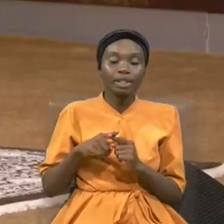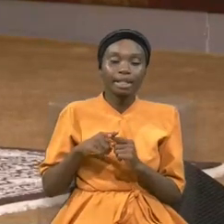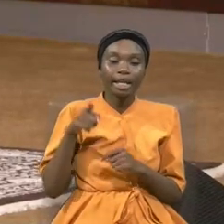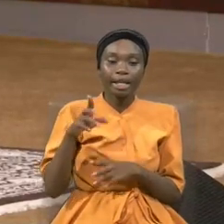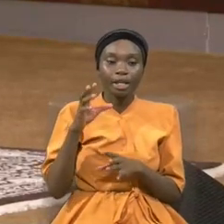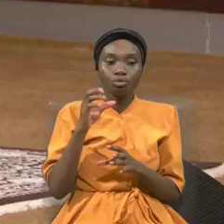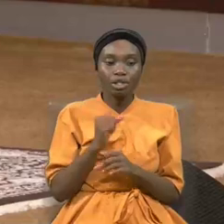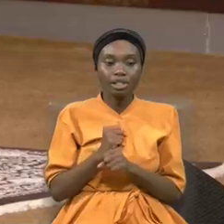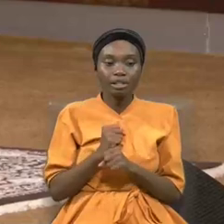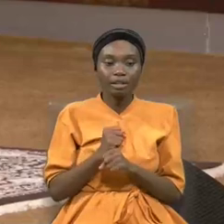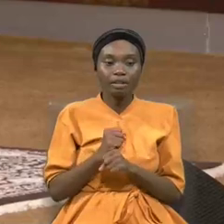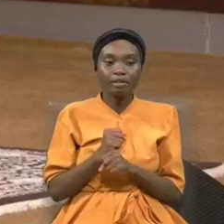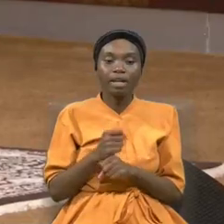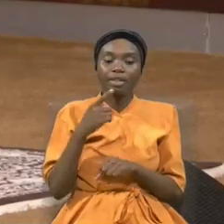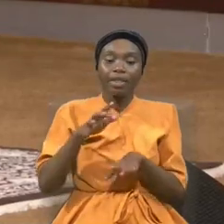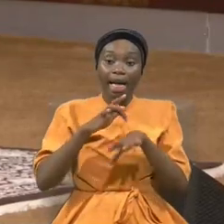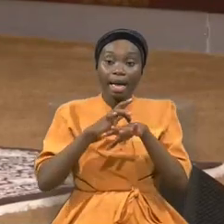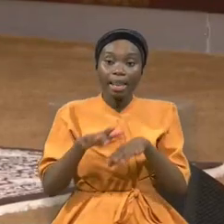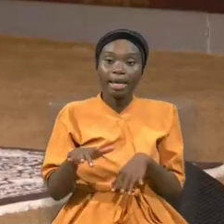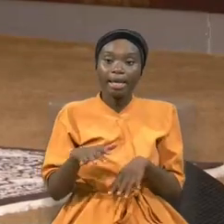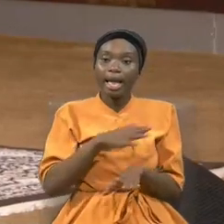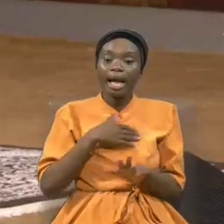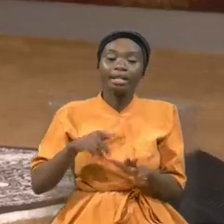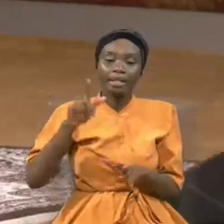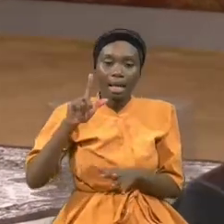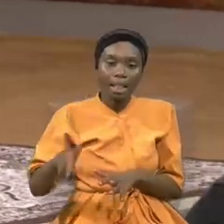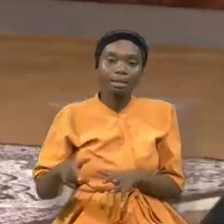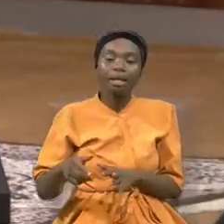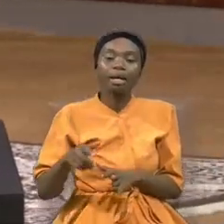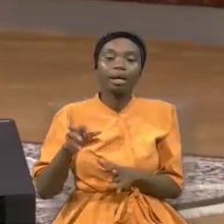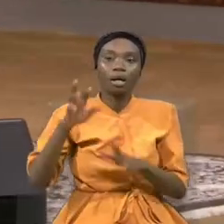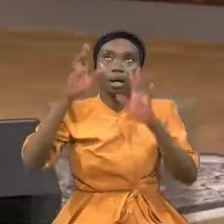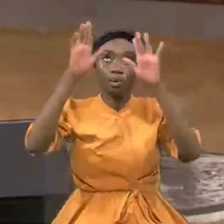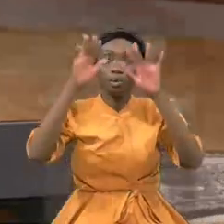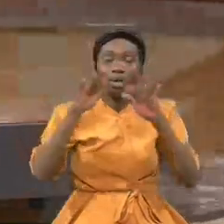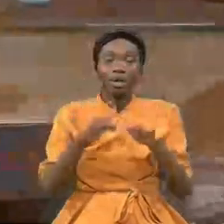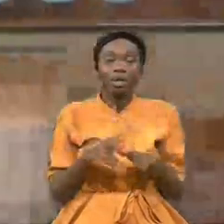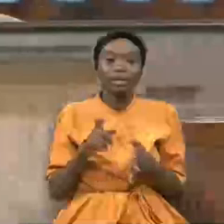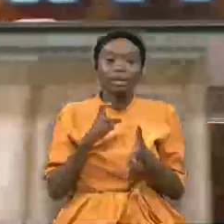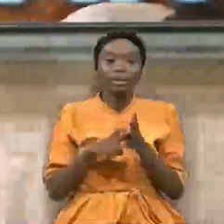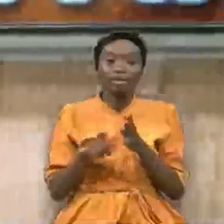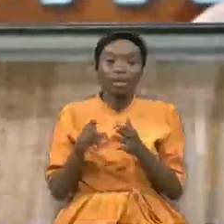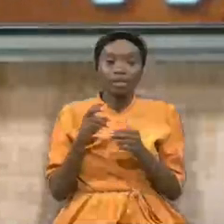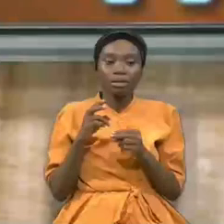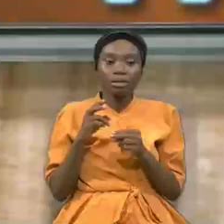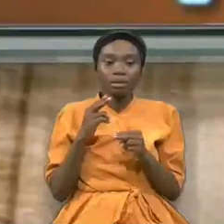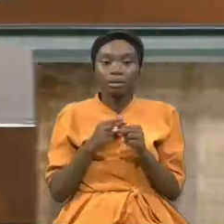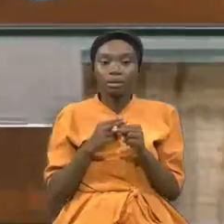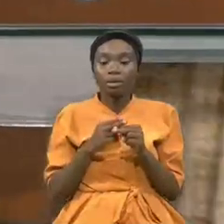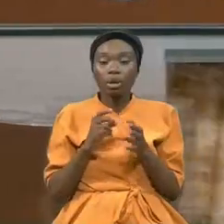qu'il ait reçu les pluies de la première et de l'arrière-saison. Verset